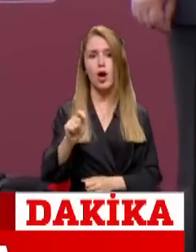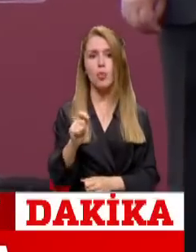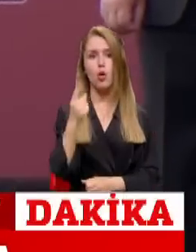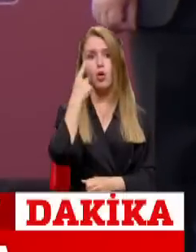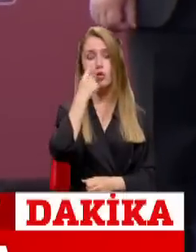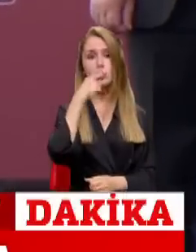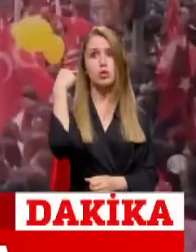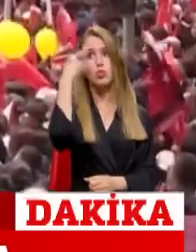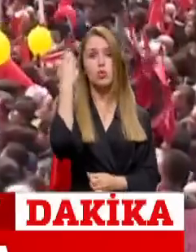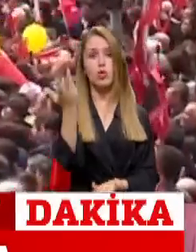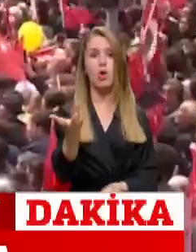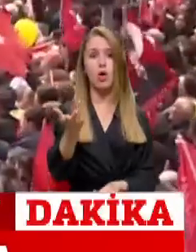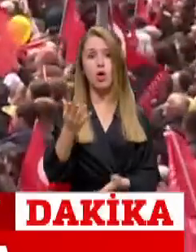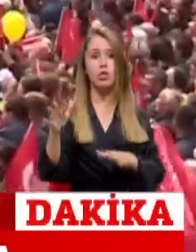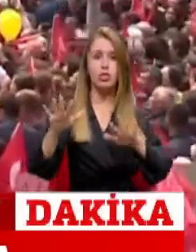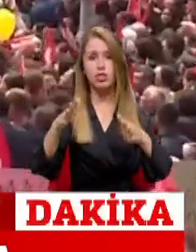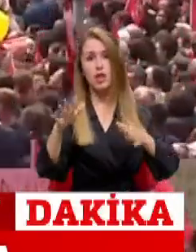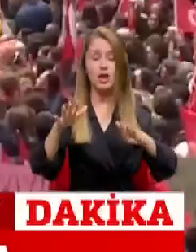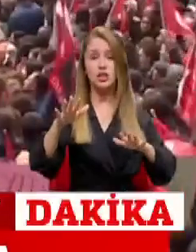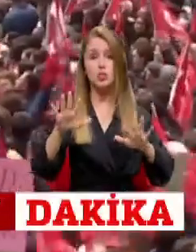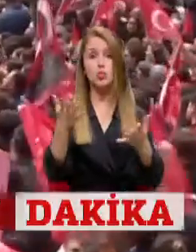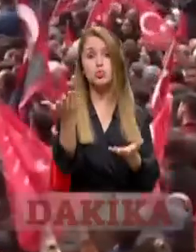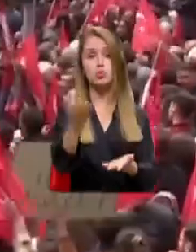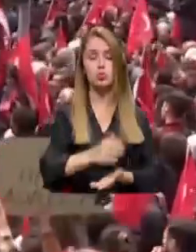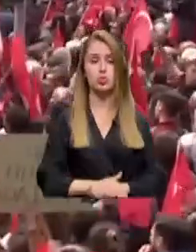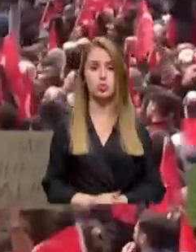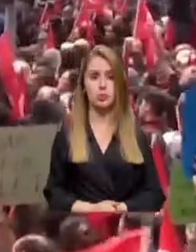Gözleri de fırfır dönüyor. Dengesi bozuk insanlar.